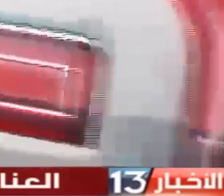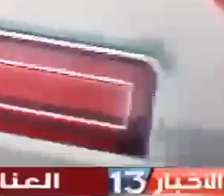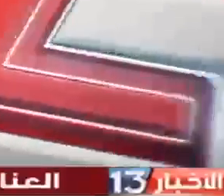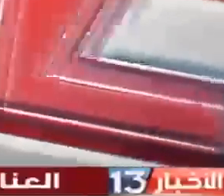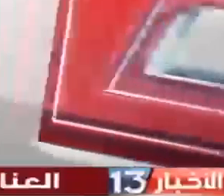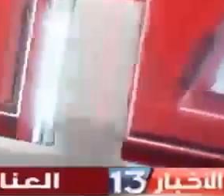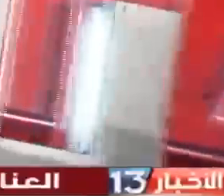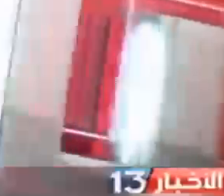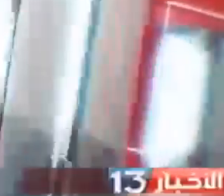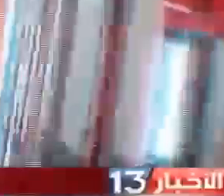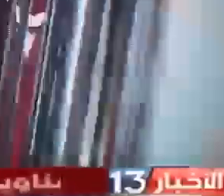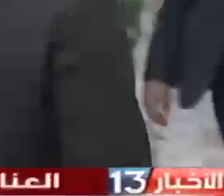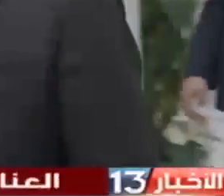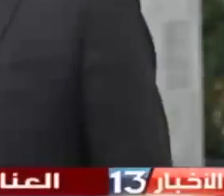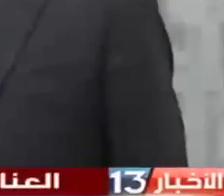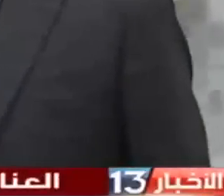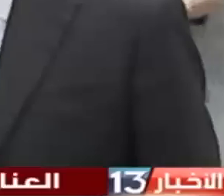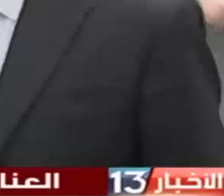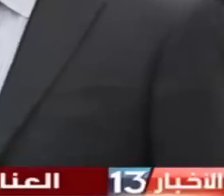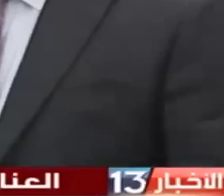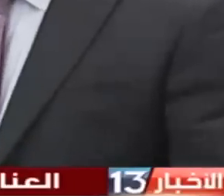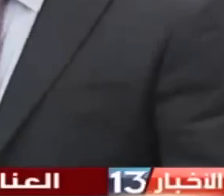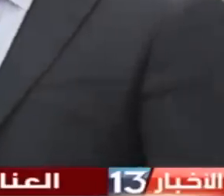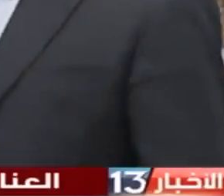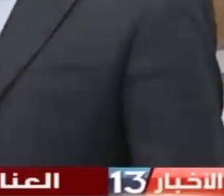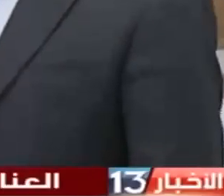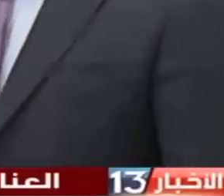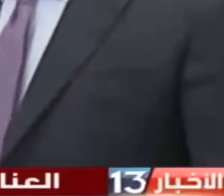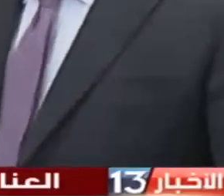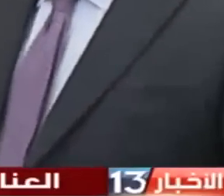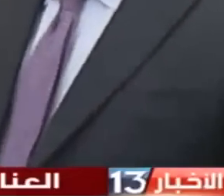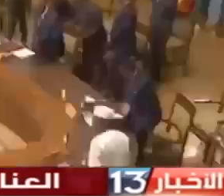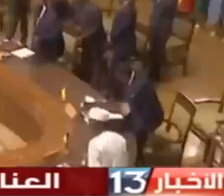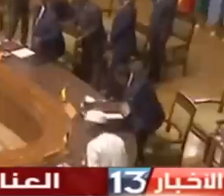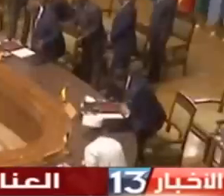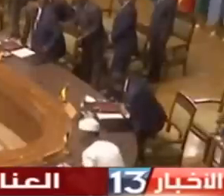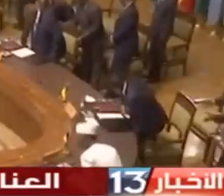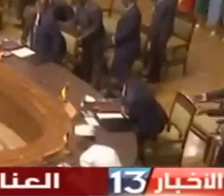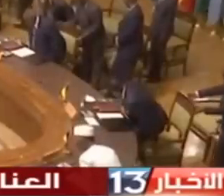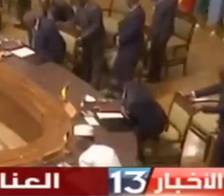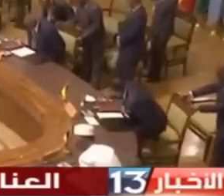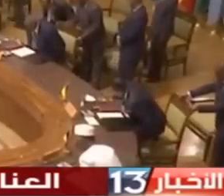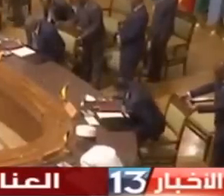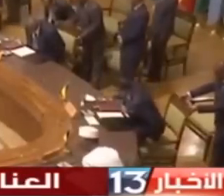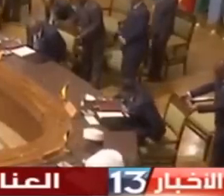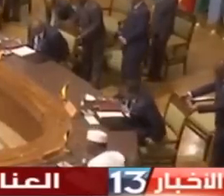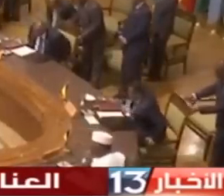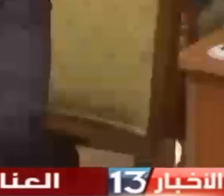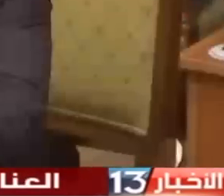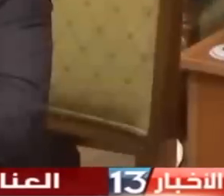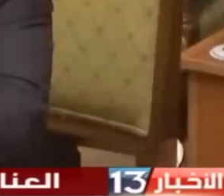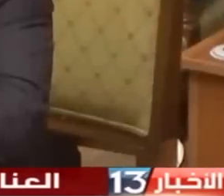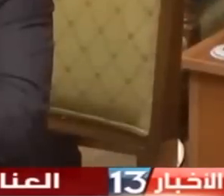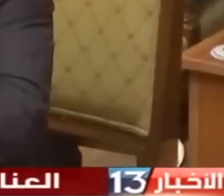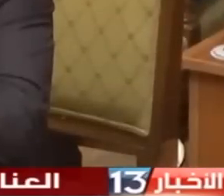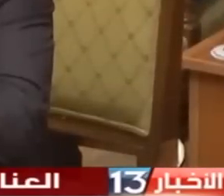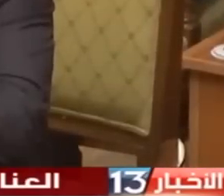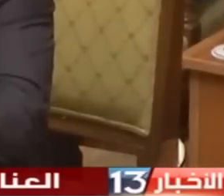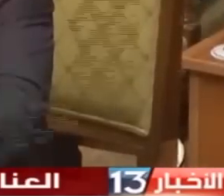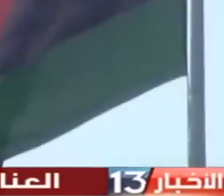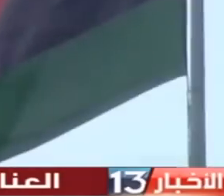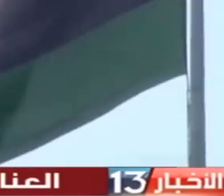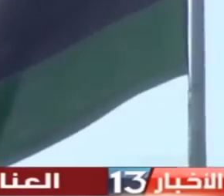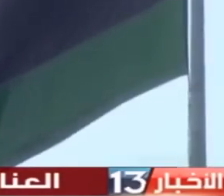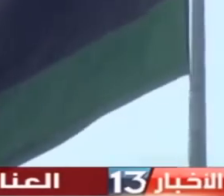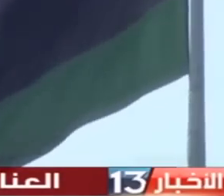تحركات دبلوماسيه في كل من تونس ومصر بشان الازمه النوويه ليست صوت المدافع وتدريب منطق